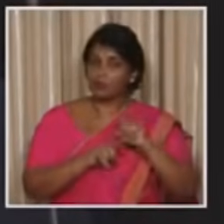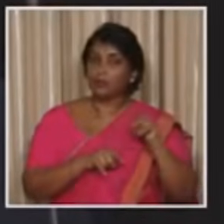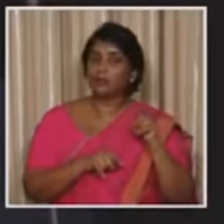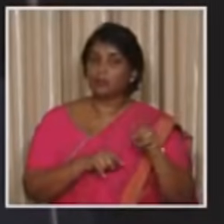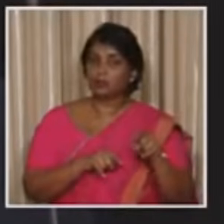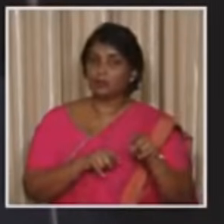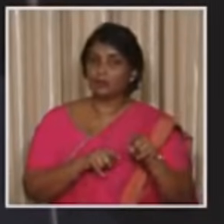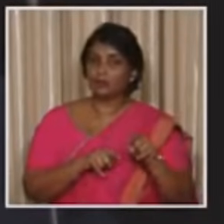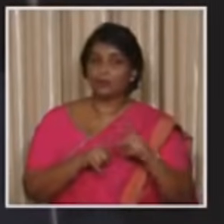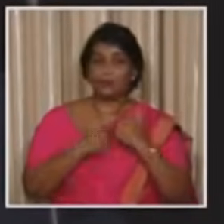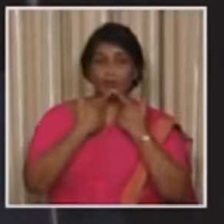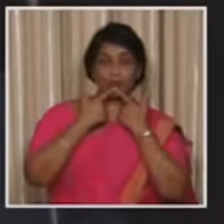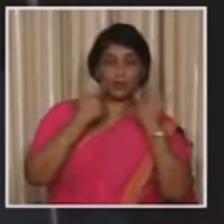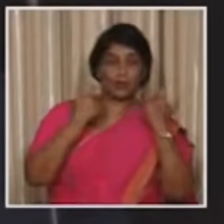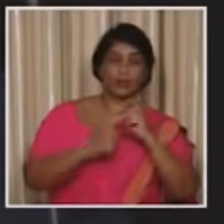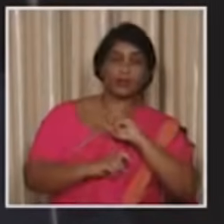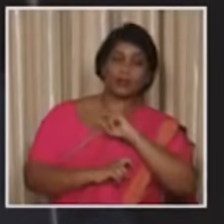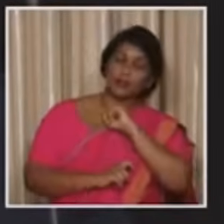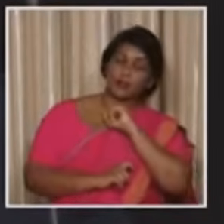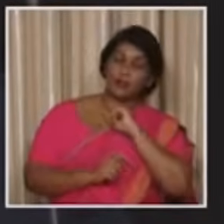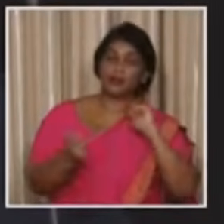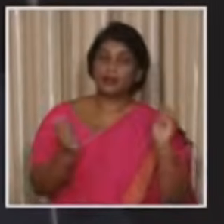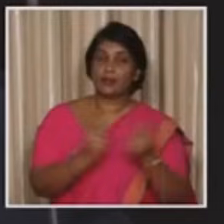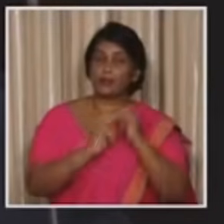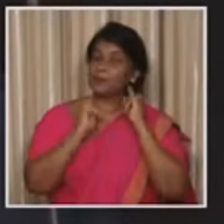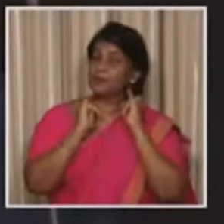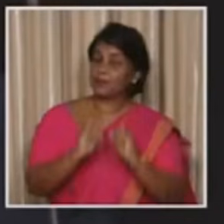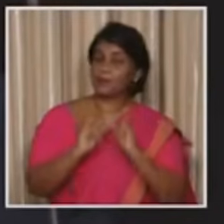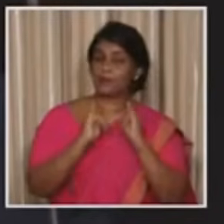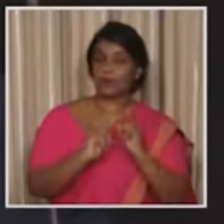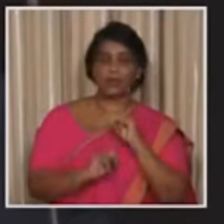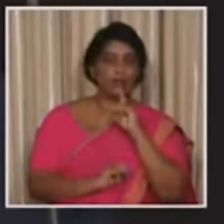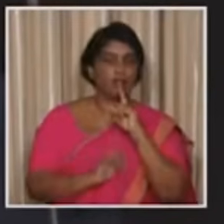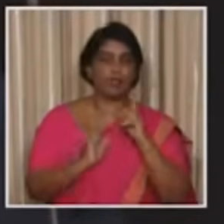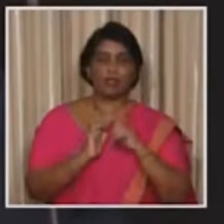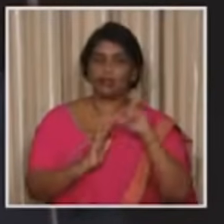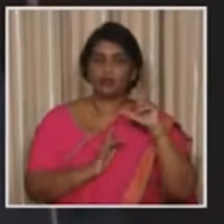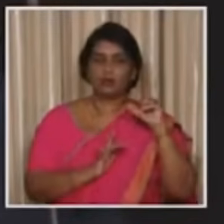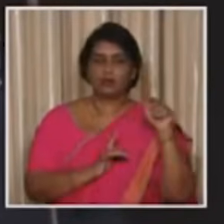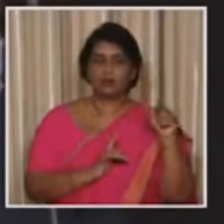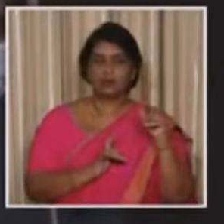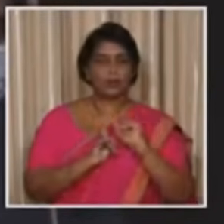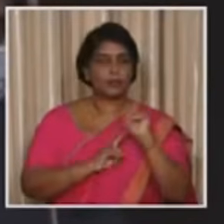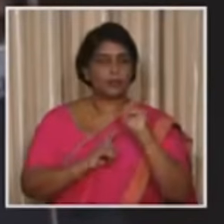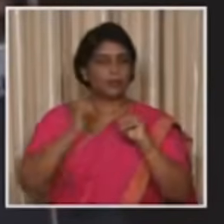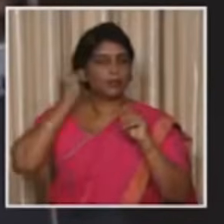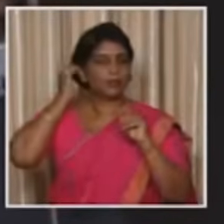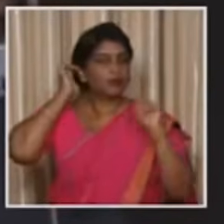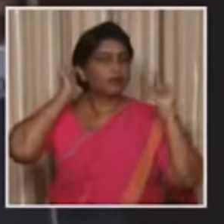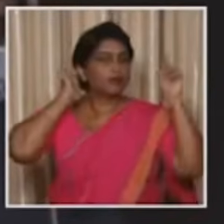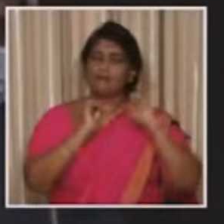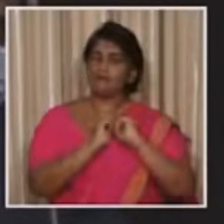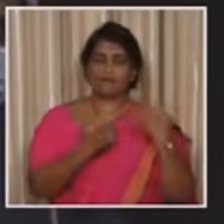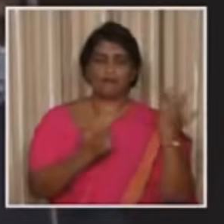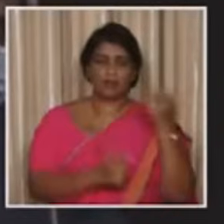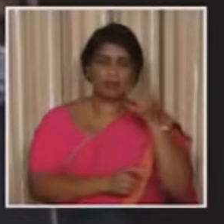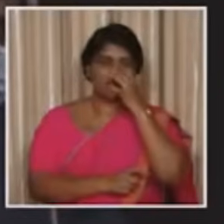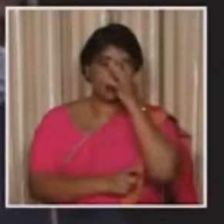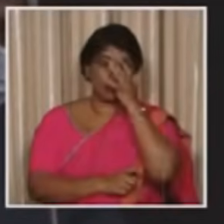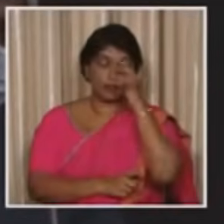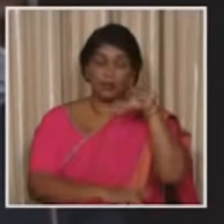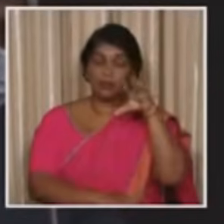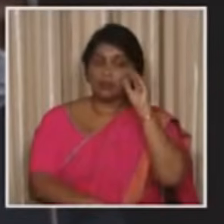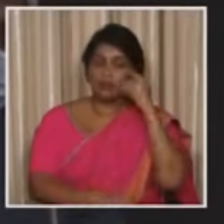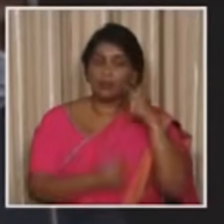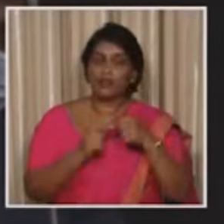මේක ප්‍රසිද්ධ වෙන්න කෑක් ගහලා ක්‍රිකට් දූෂිතයි මේකයි කිව්වට ICC මේ අපි පාර්ලිමේන්තුවේ කියලා කිසිම දෙයක් වැඩක් නැහැ ඒක